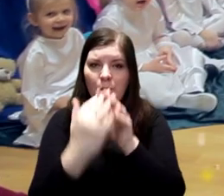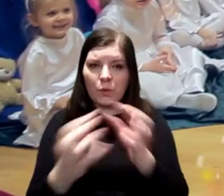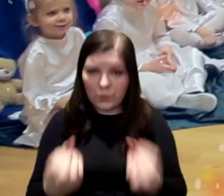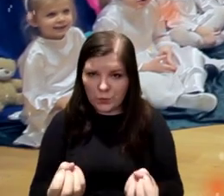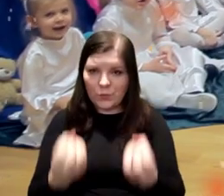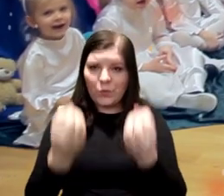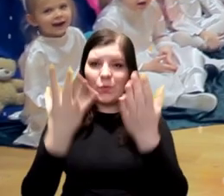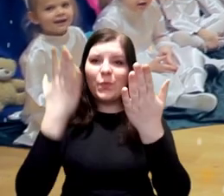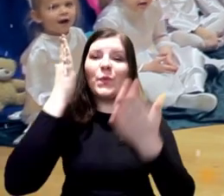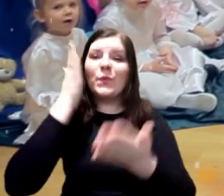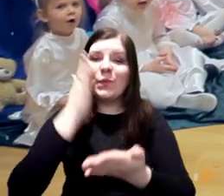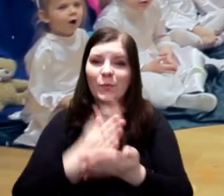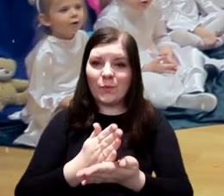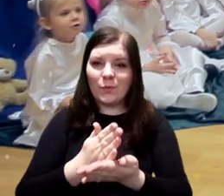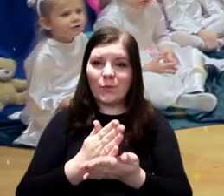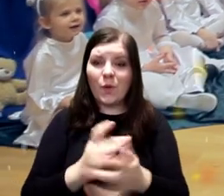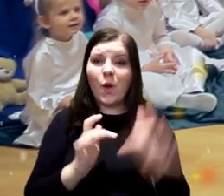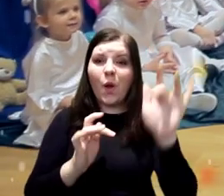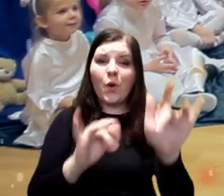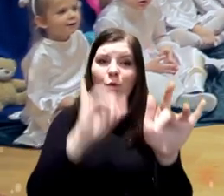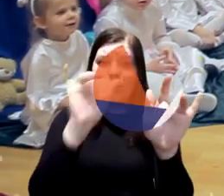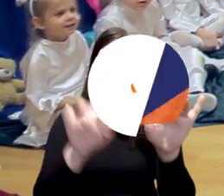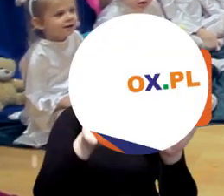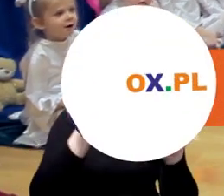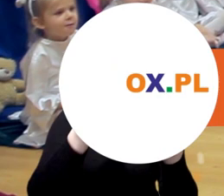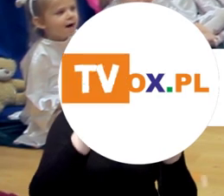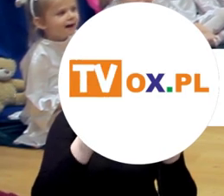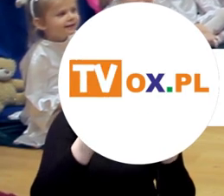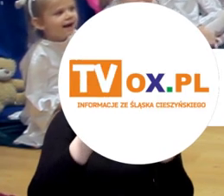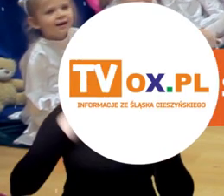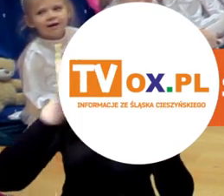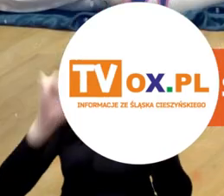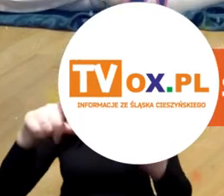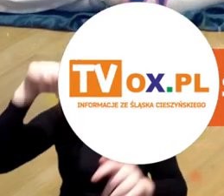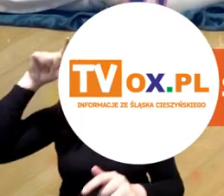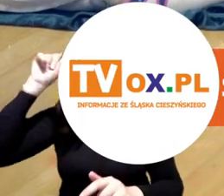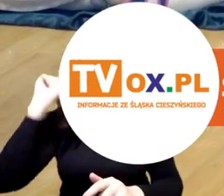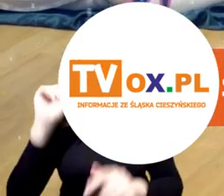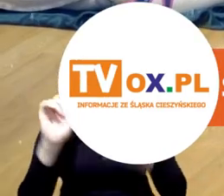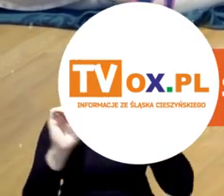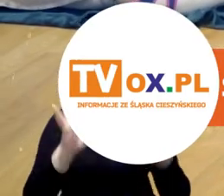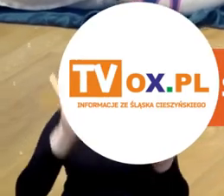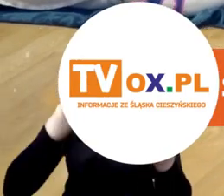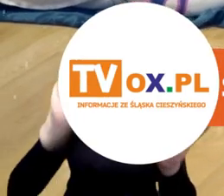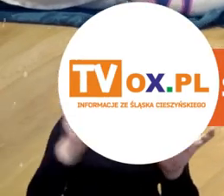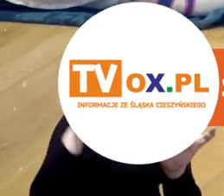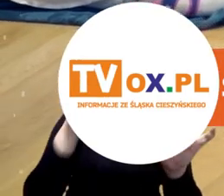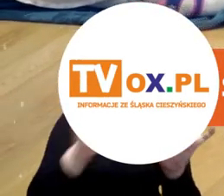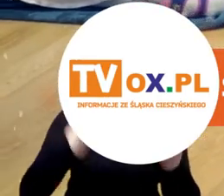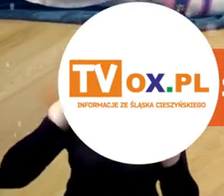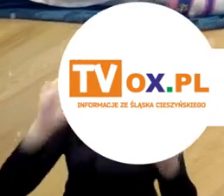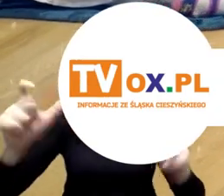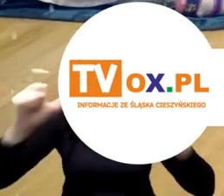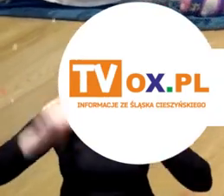W przedszkolu wiskrzyczenie migają i to dosłownie. Od września dzieci uczą się tam języka migowego oraz komunikacji